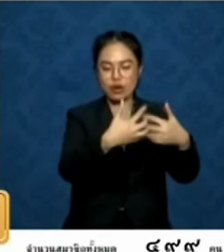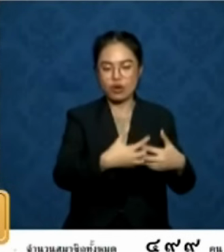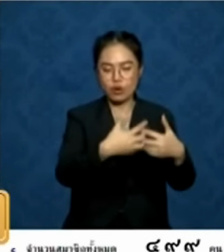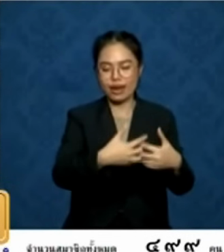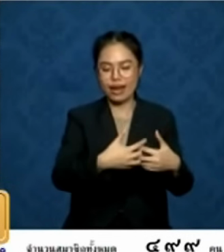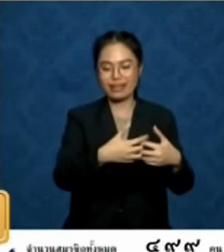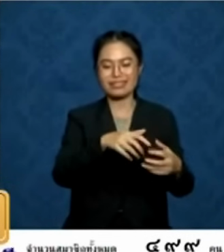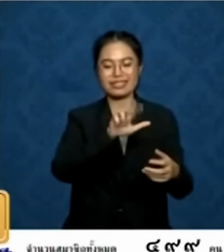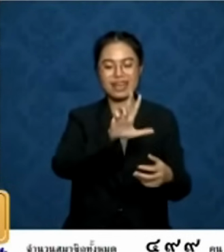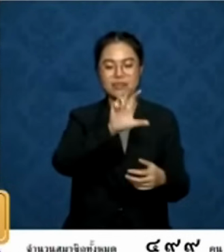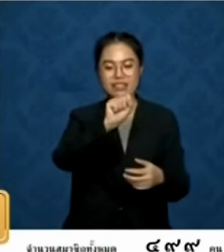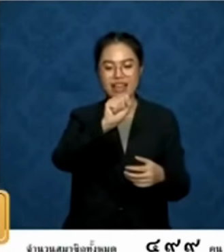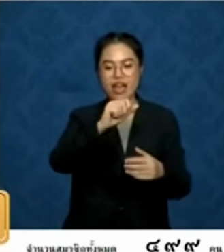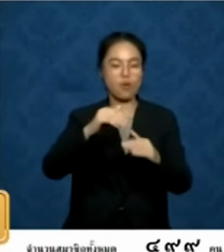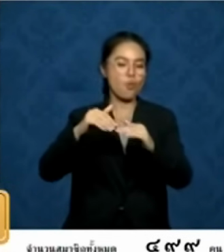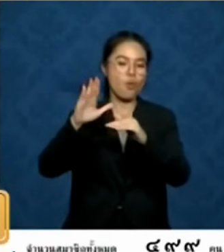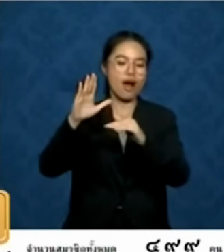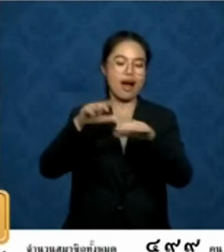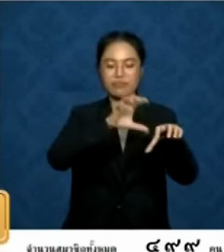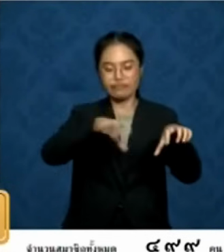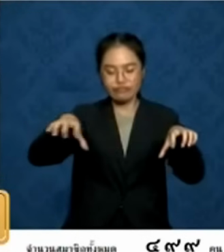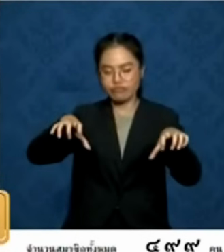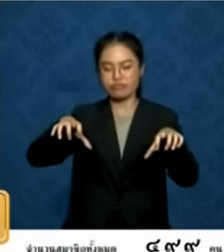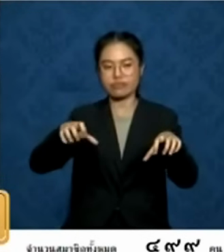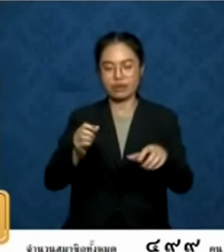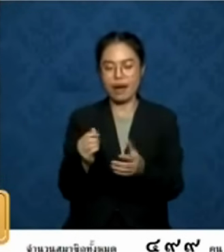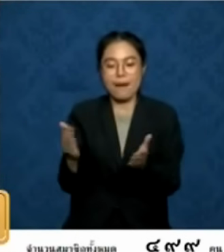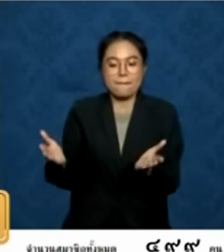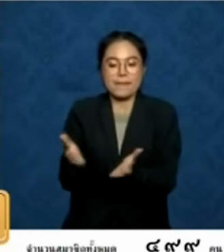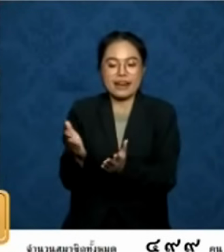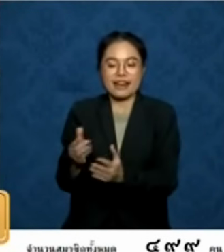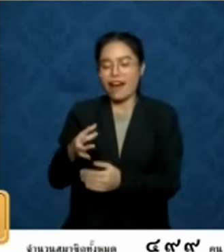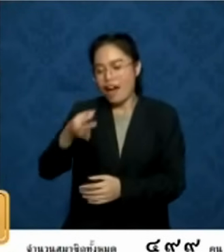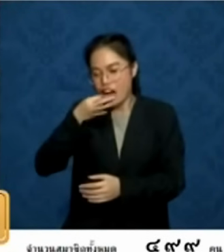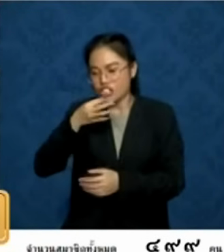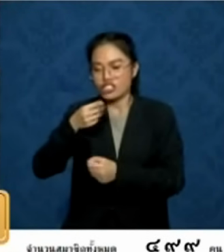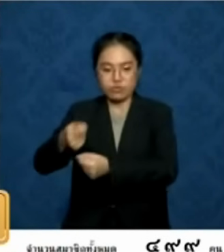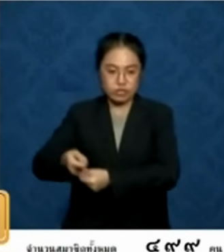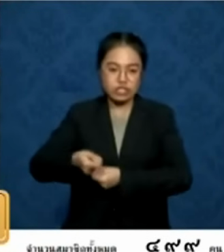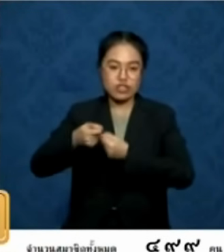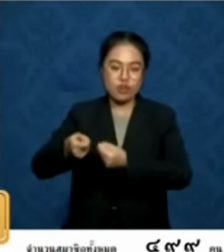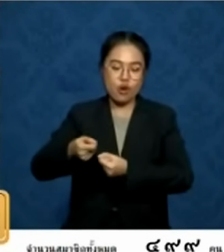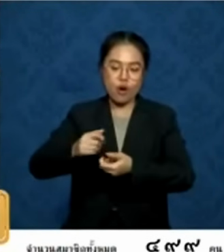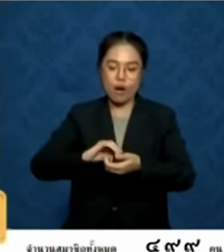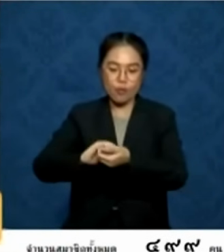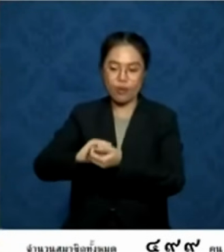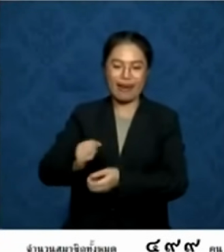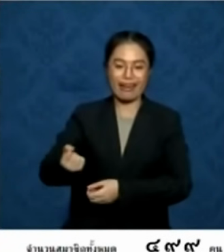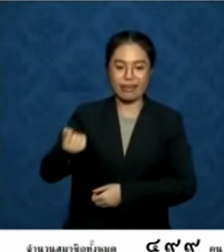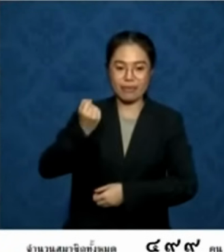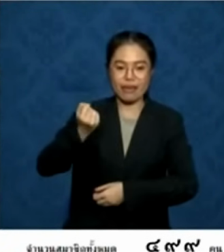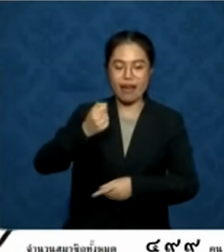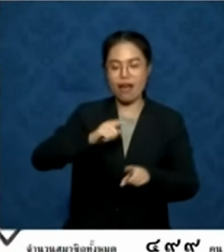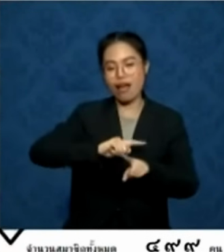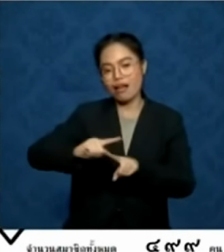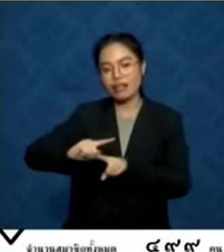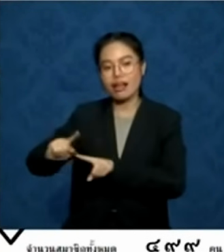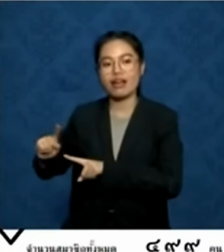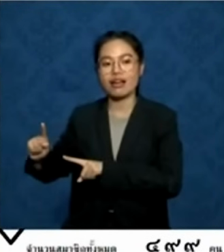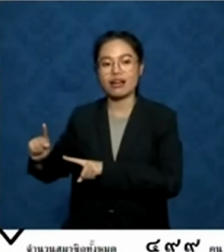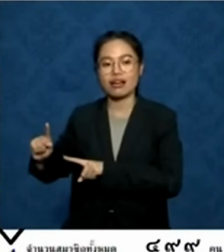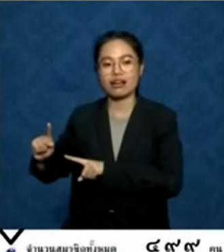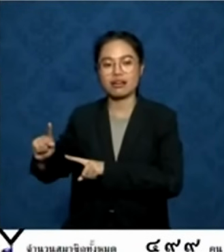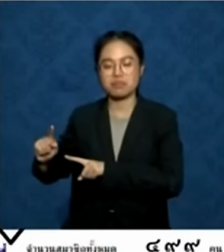37,347 แห่งสร้างเกษตรรุ่นใหม่สร้างเกษตรกรรุ่นใหม่รวมทั้งส่งเสริมความเข้มแข็งเกษตรกรในรูปแบบต่างๆโด